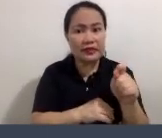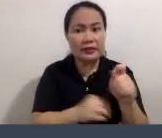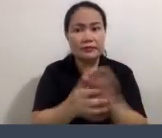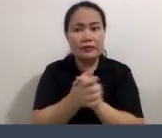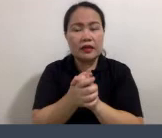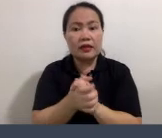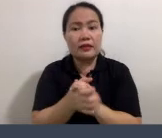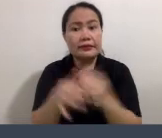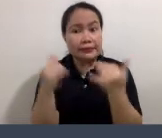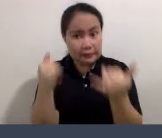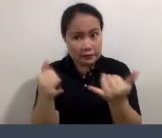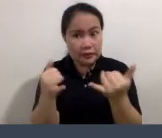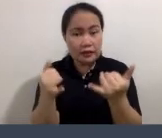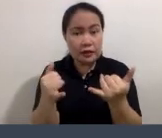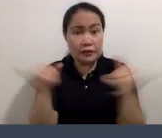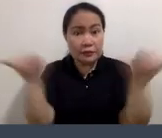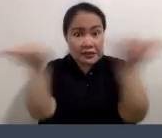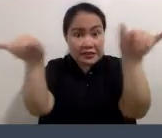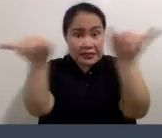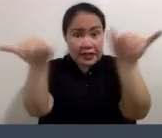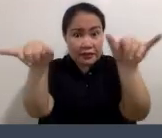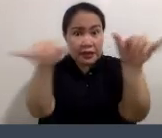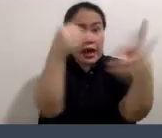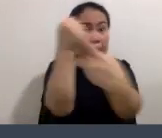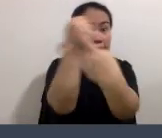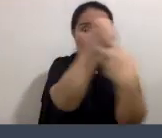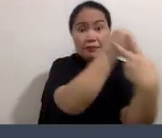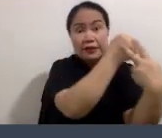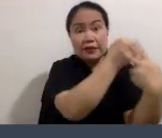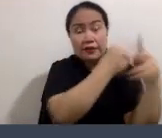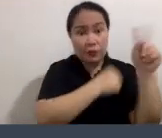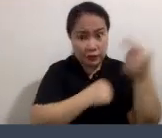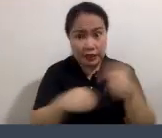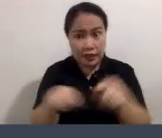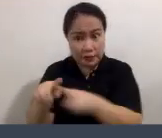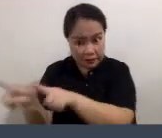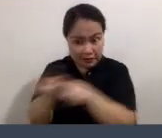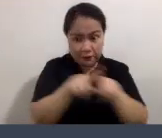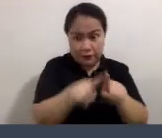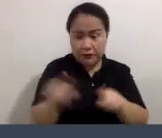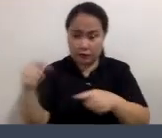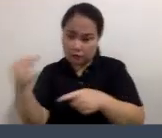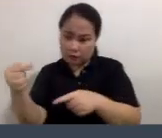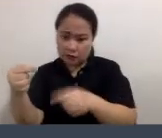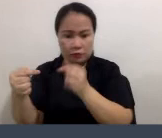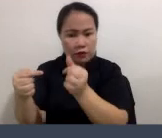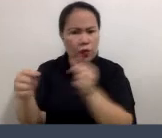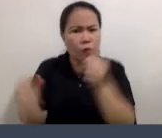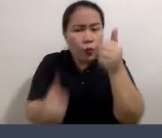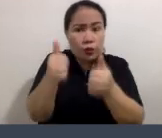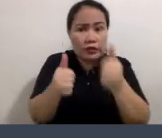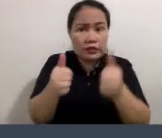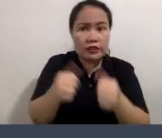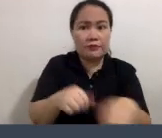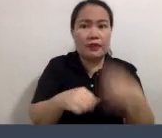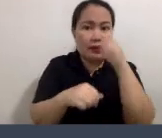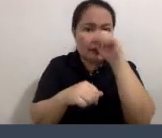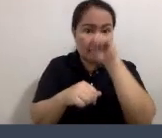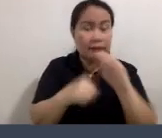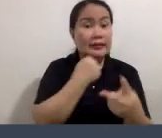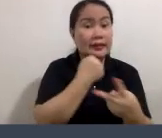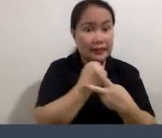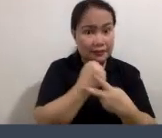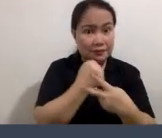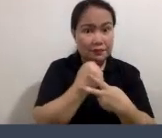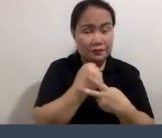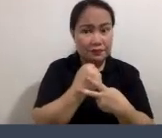nilang pareho, paano kapag different signs? Ano ang kukopyahin mo dyan? Magkaiba nga sila. So, keep the sign